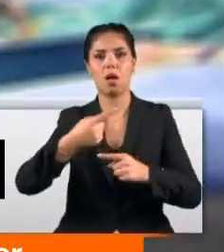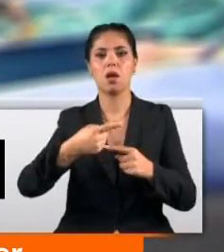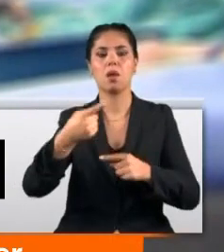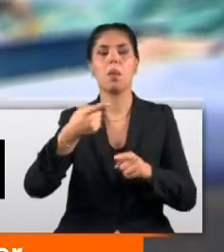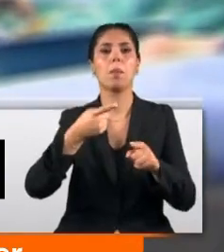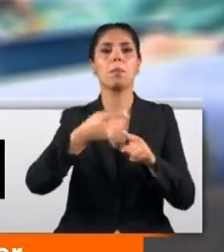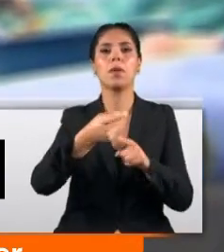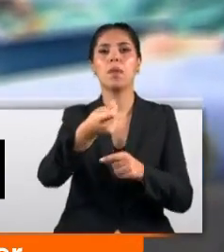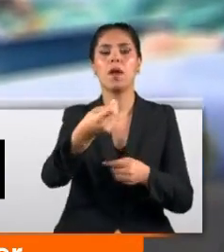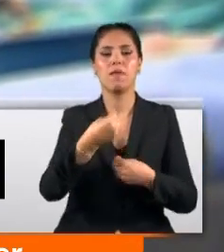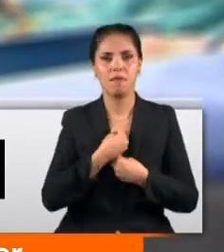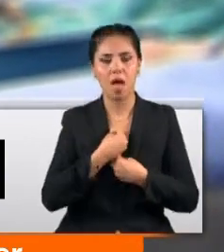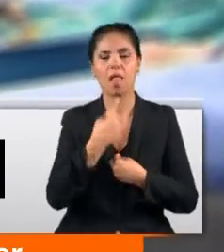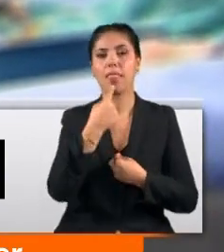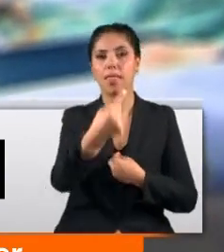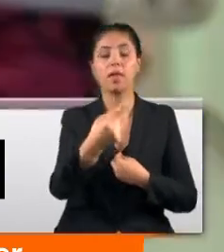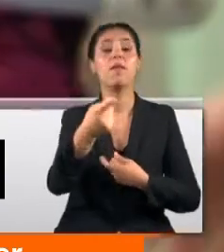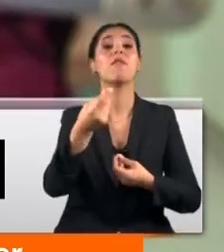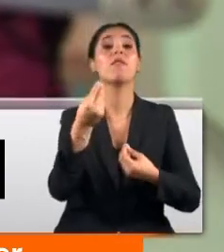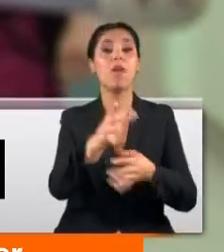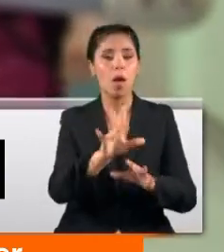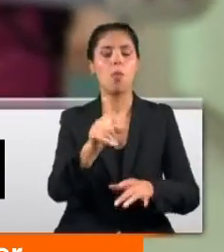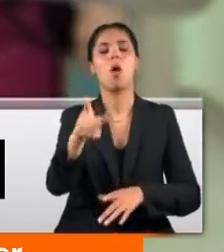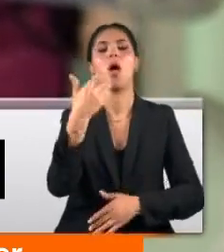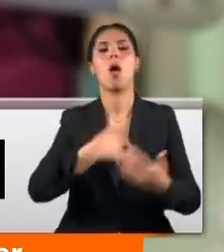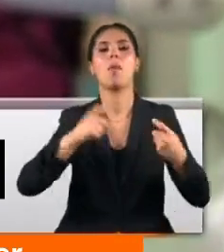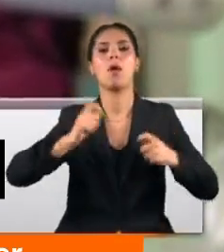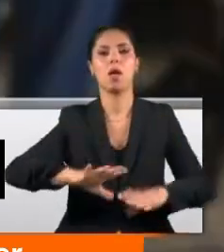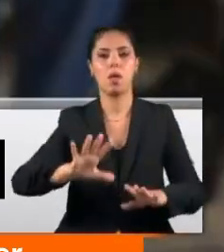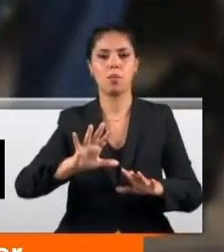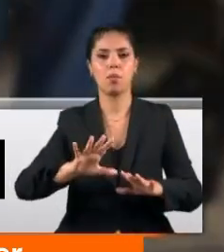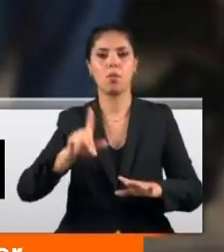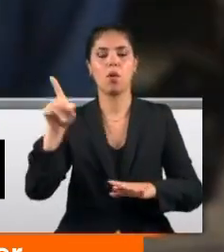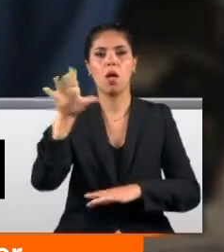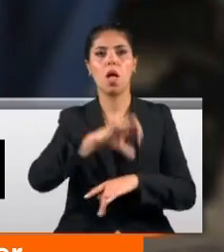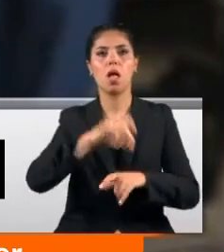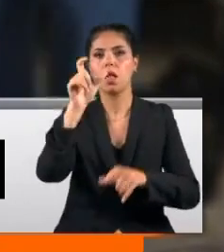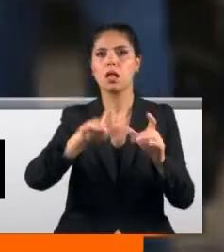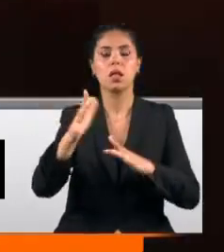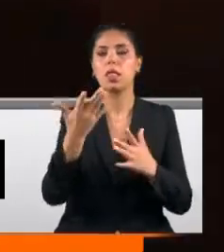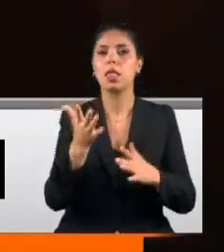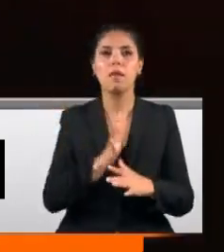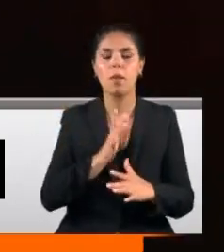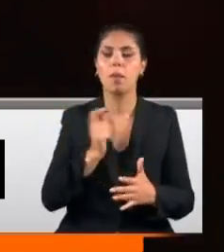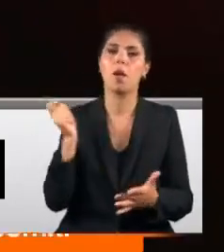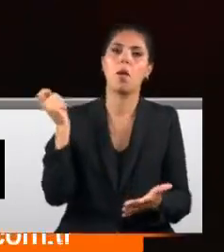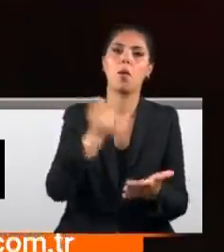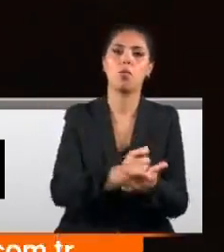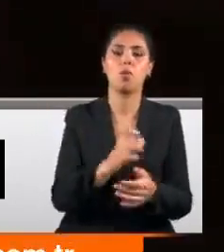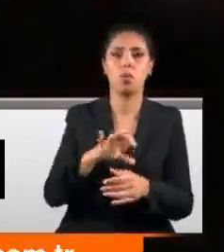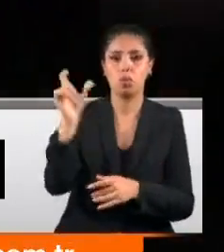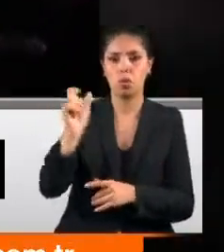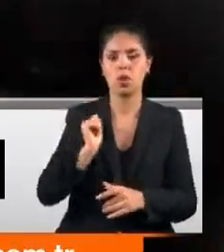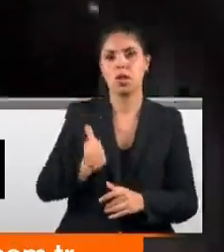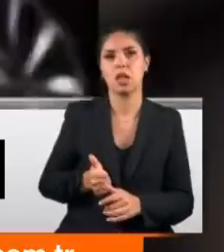parası istedi. Ödemeyi reddedenlere ameliyatı yapmadı. Hasta yakınları iyileşmeleri için elde avuçta ne varsa doktora verdi.